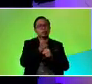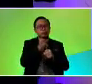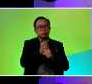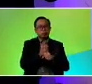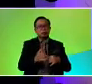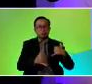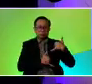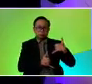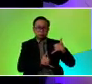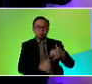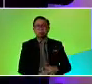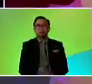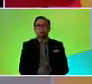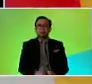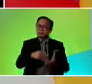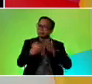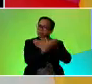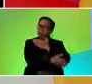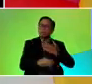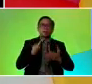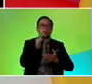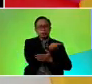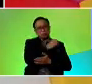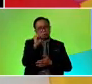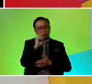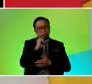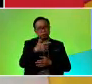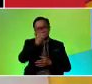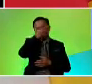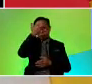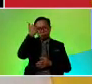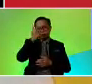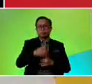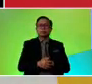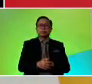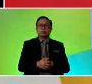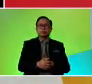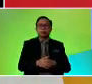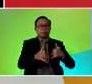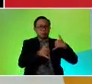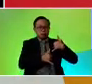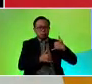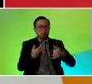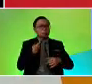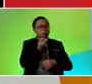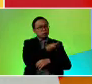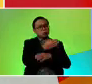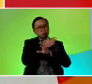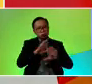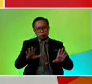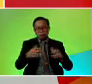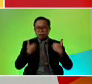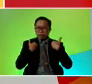Oke dekat negara kita tidak ada Oke coba kita punya apa nih petahanaan Nanti dah hadir dia punya ee